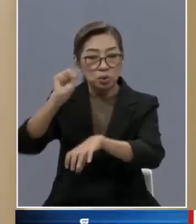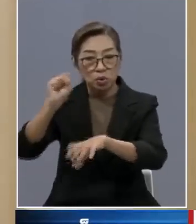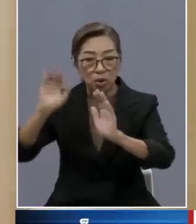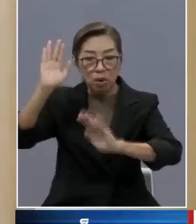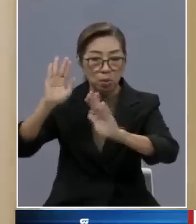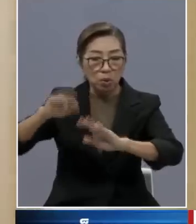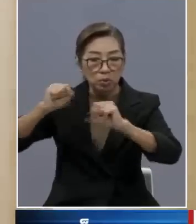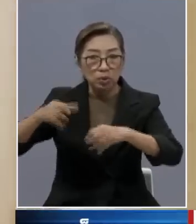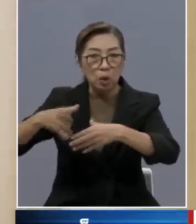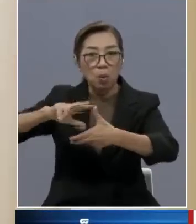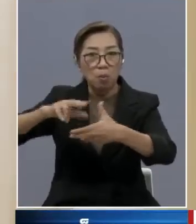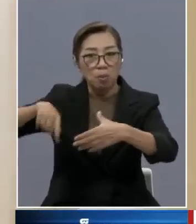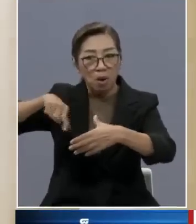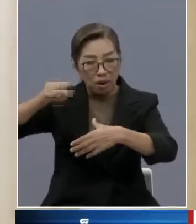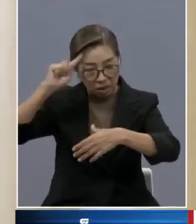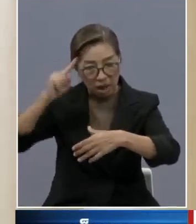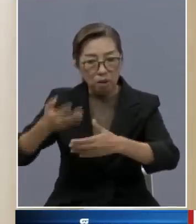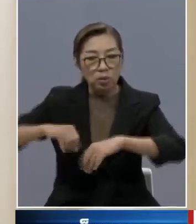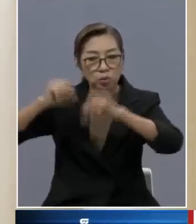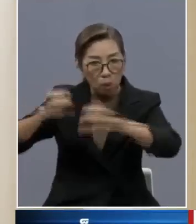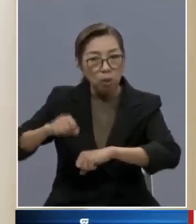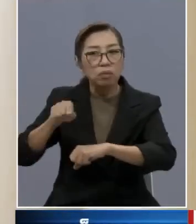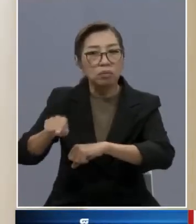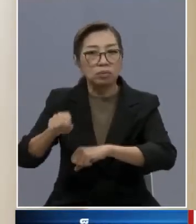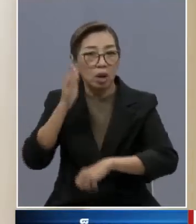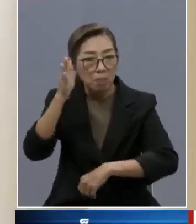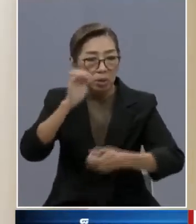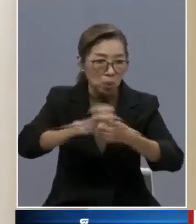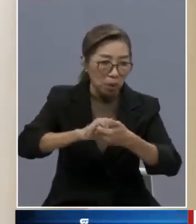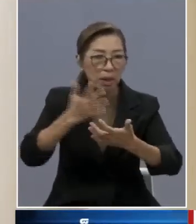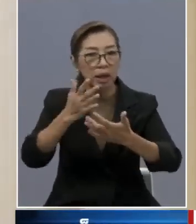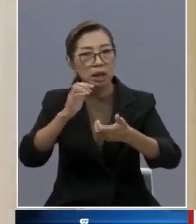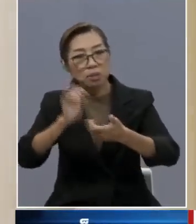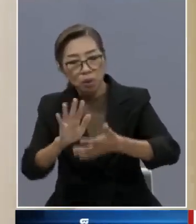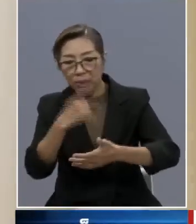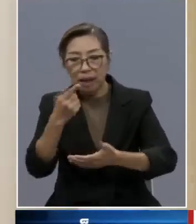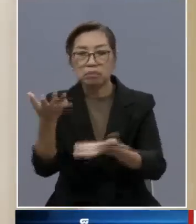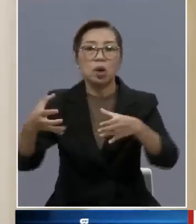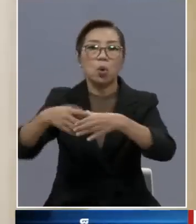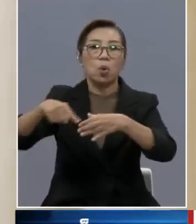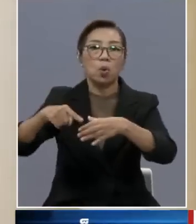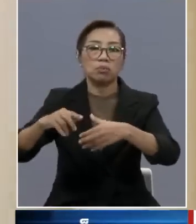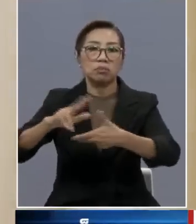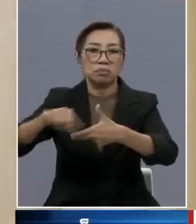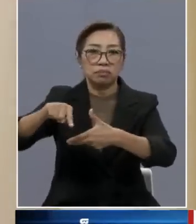ไม่มันต้องเคารพแล้วก็เป็นมติของพรรคแต่การสลายเพื่อไปนู่นไปนี่ตนพูดได้เลยว่ามันกระทบทุกค